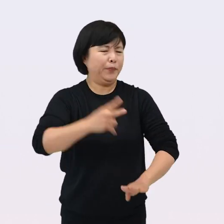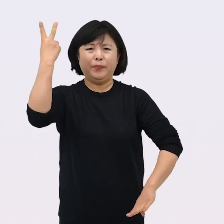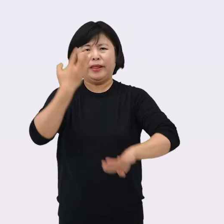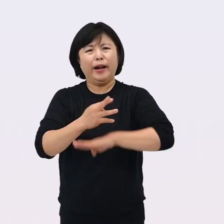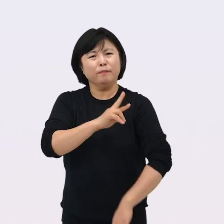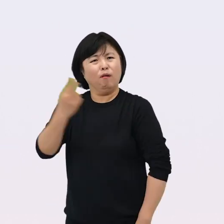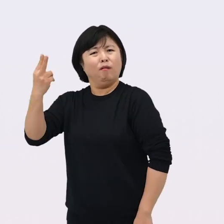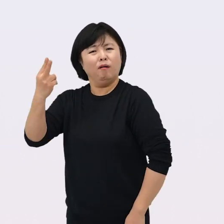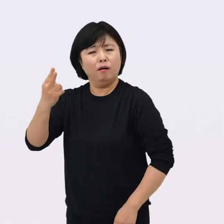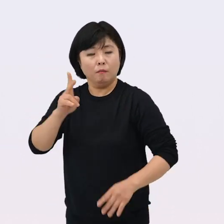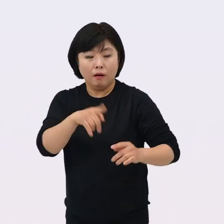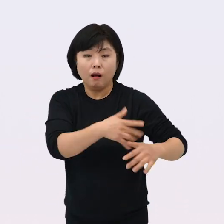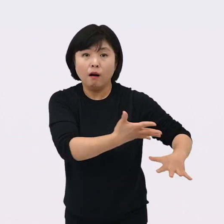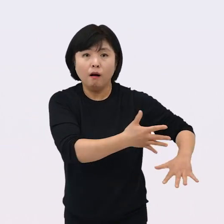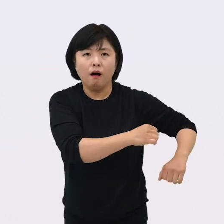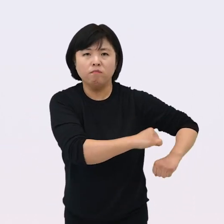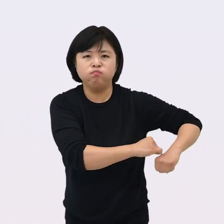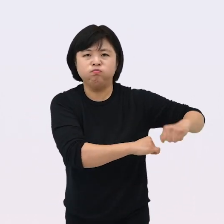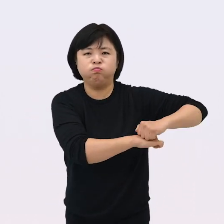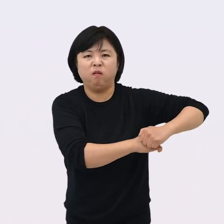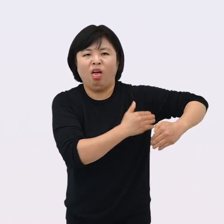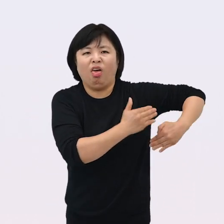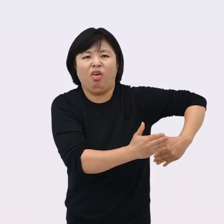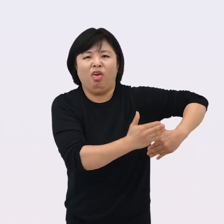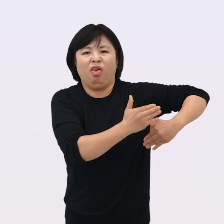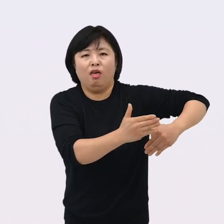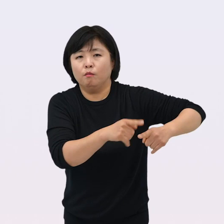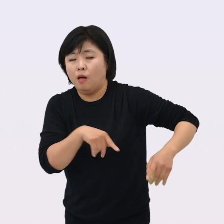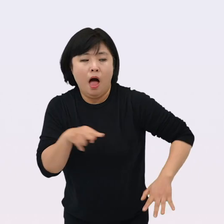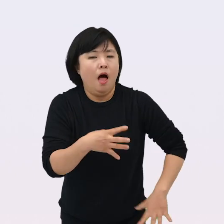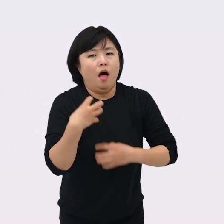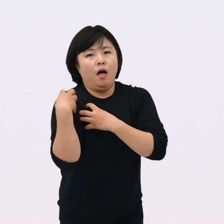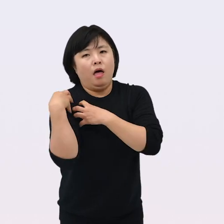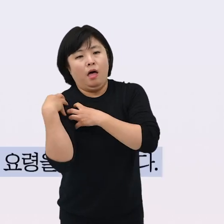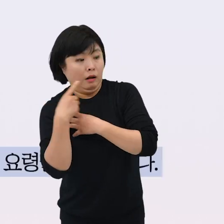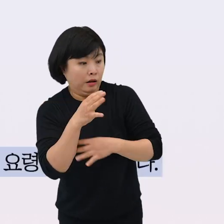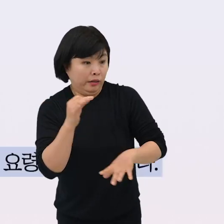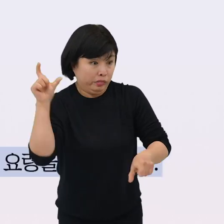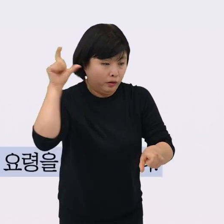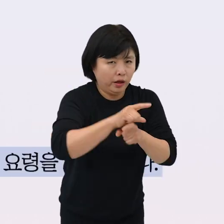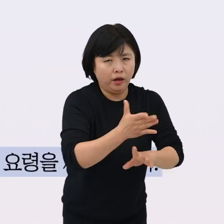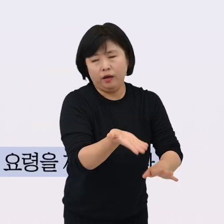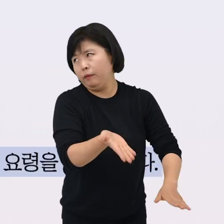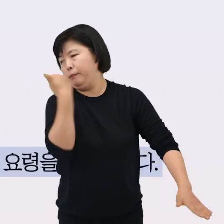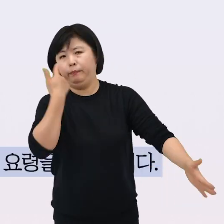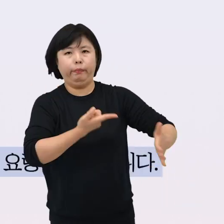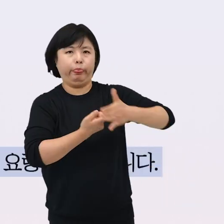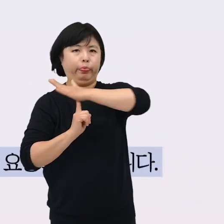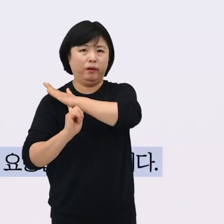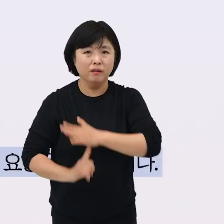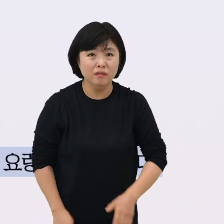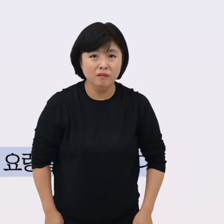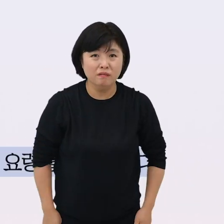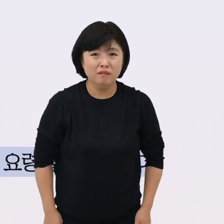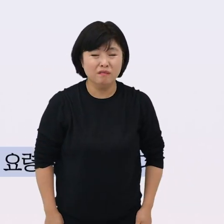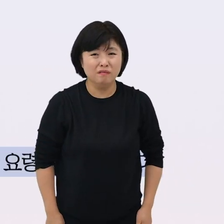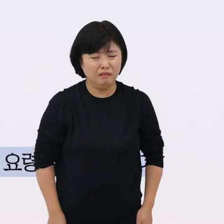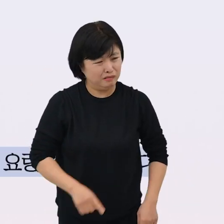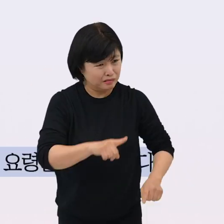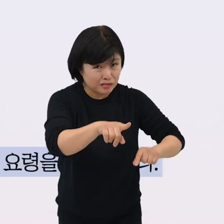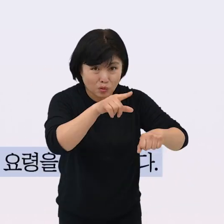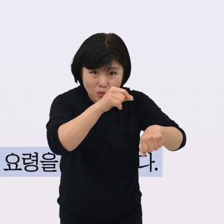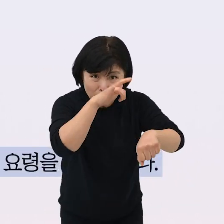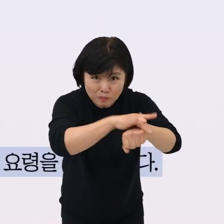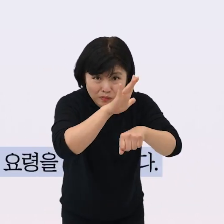다른 일을 하게 되면은 그게 밀리게 되고 결국 이게 마음의 부담으로 다가와서 더 하기 싫고 이렇게 되는데, 그런 메커니즘에서